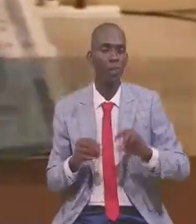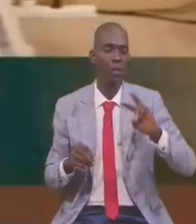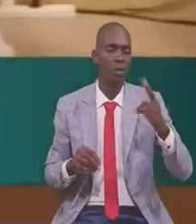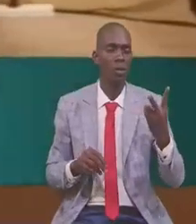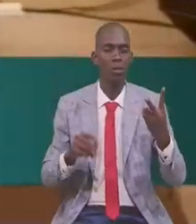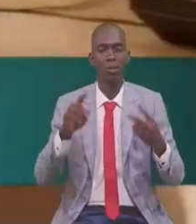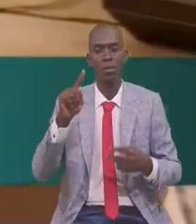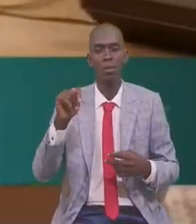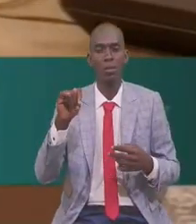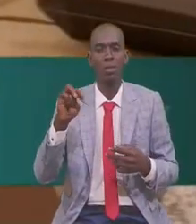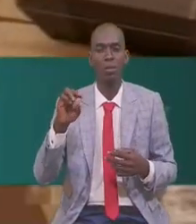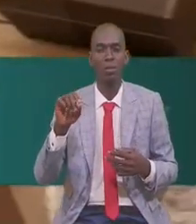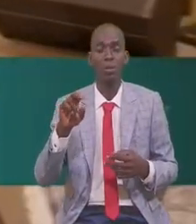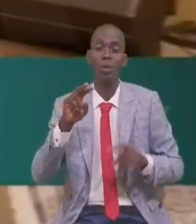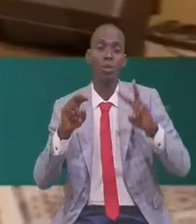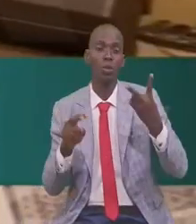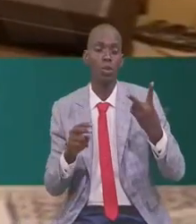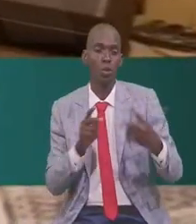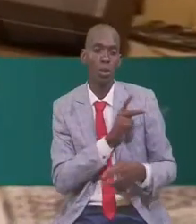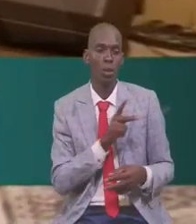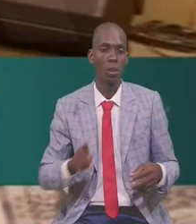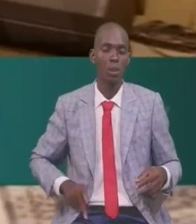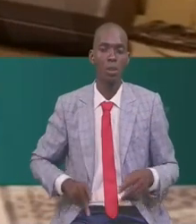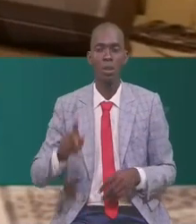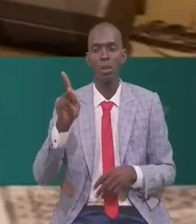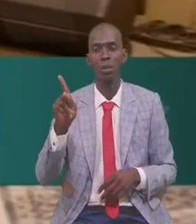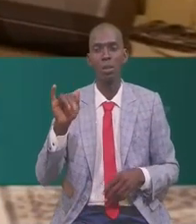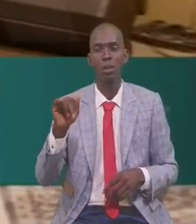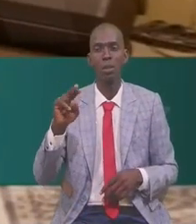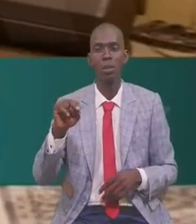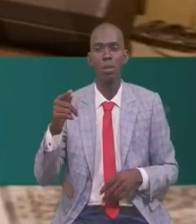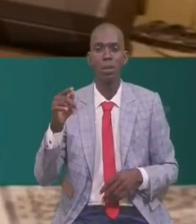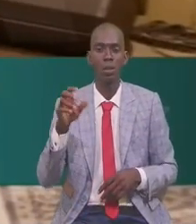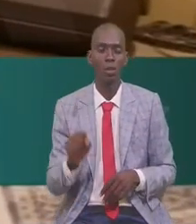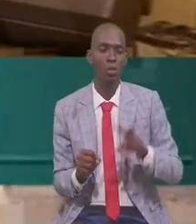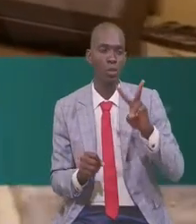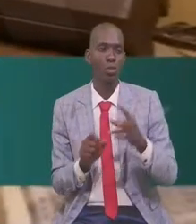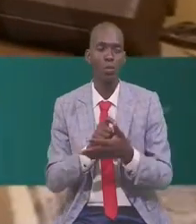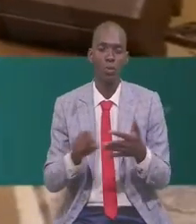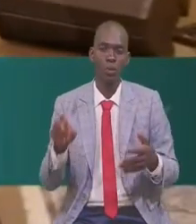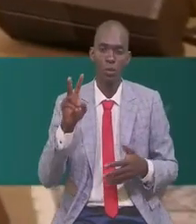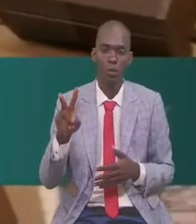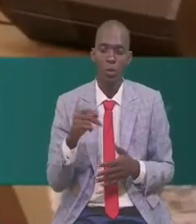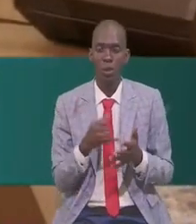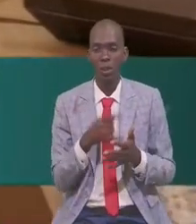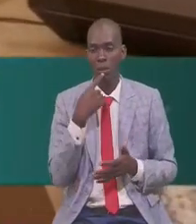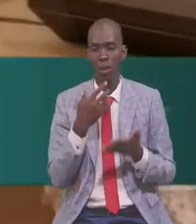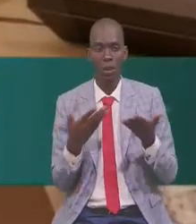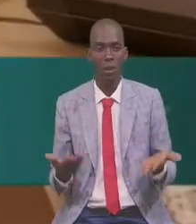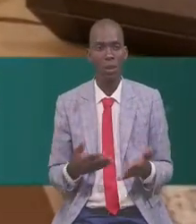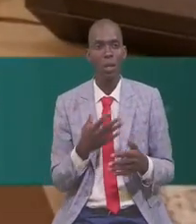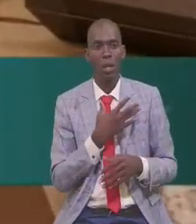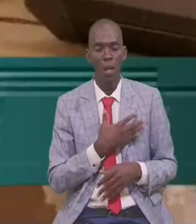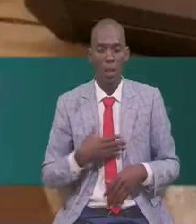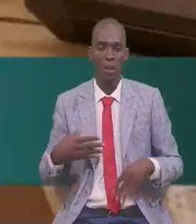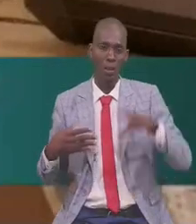verset 2. En 2 Rois 2, verset 2. 2 Rois 2, 2. 2